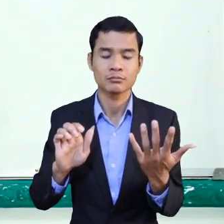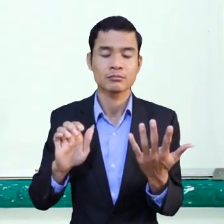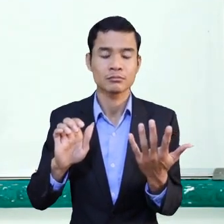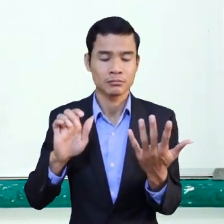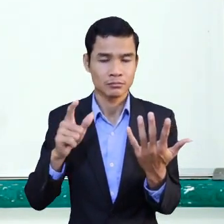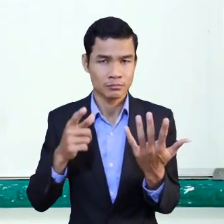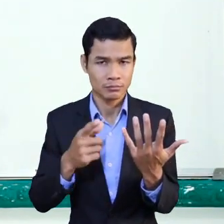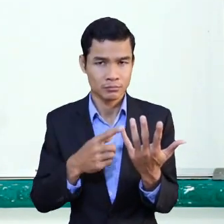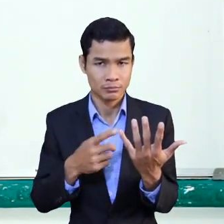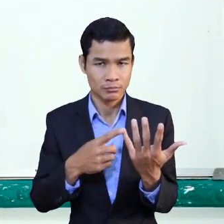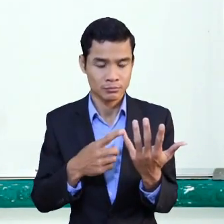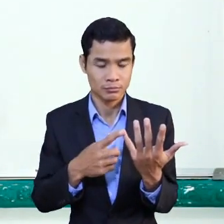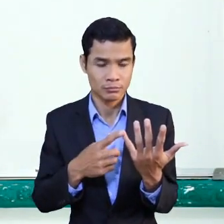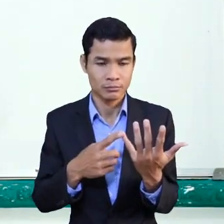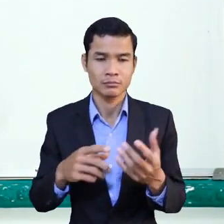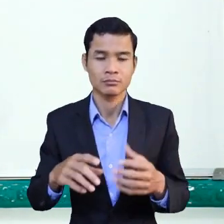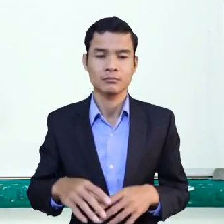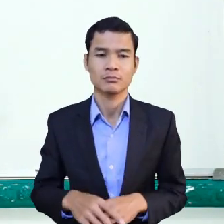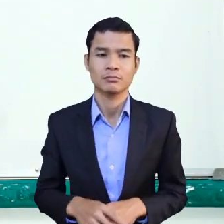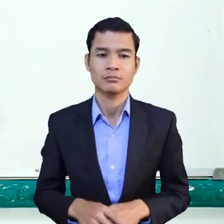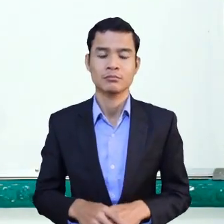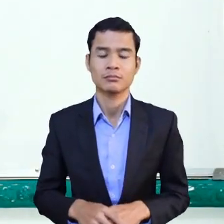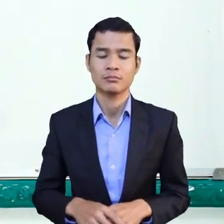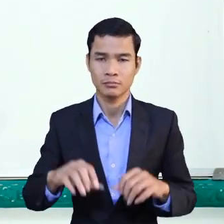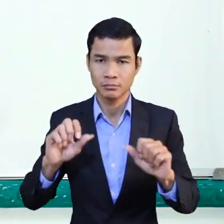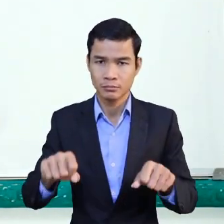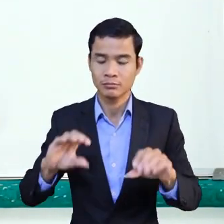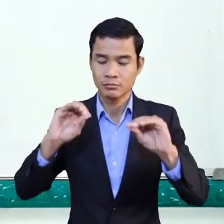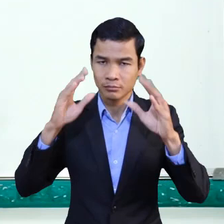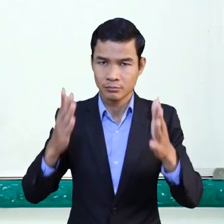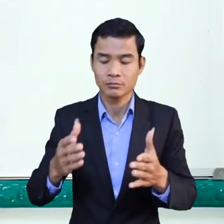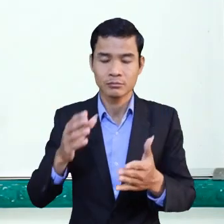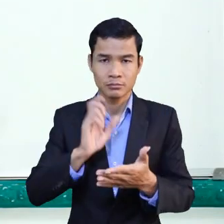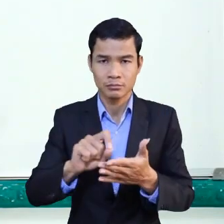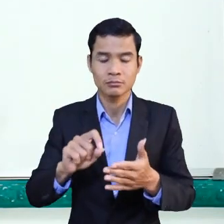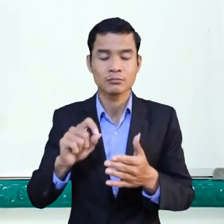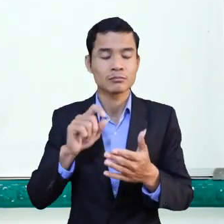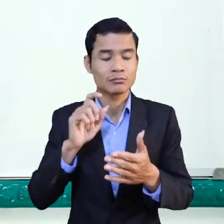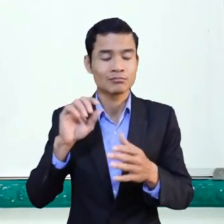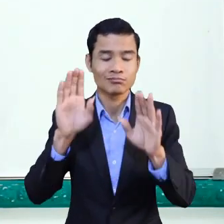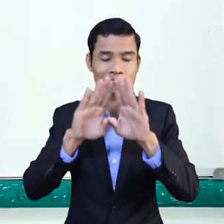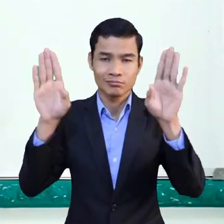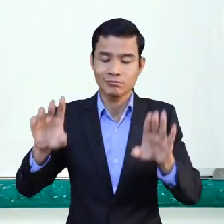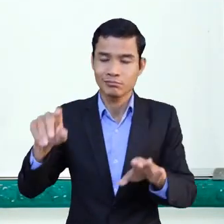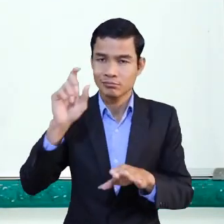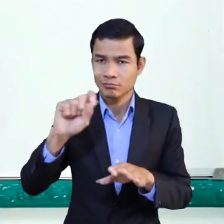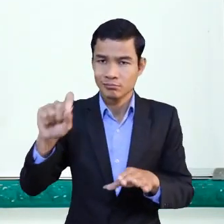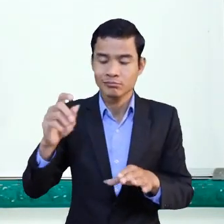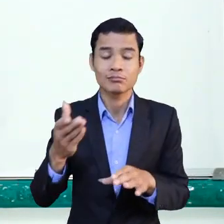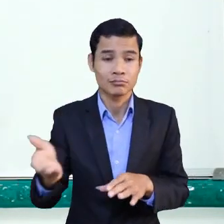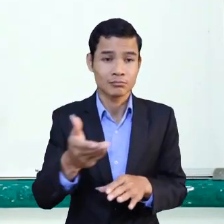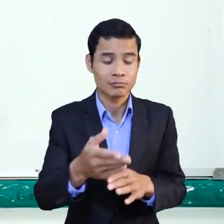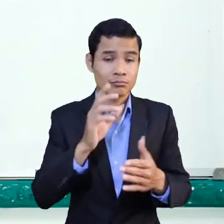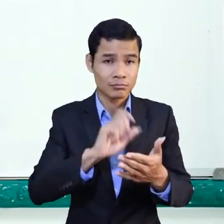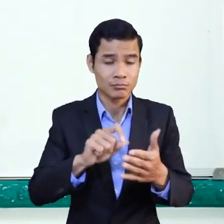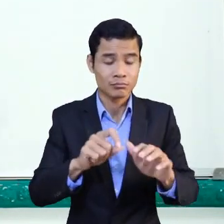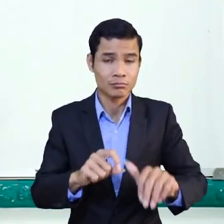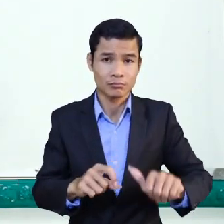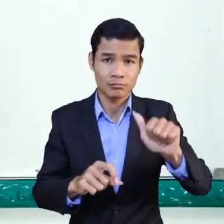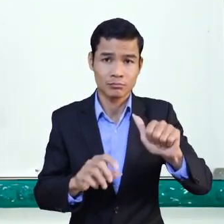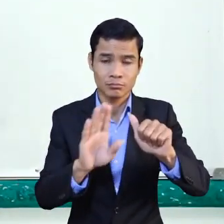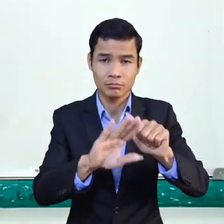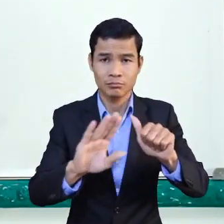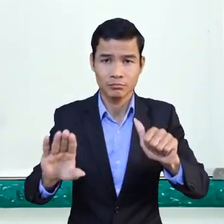ចនិងស្រៈអេចាអ្នកគ្រូសរសេរនៅលើក្តារខៀនកូនកូនសរសេរនៅលើក្តារឈ្នួ